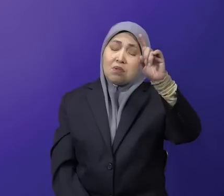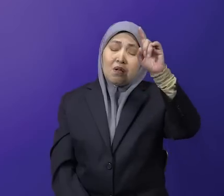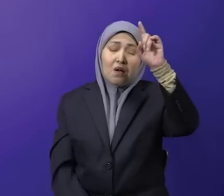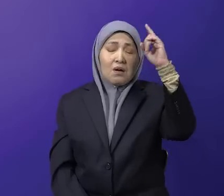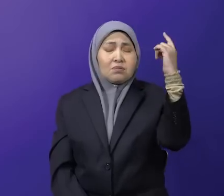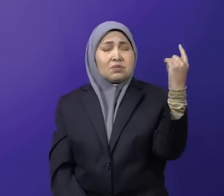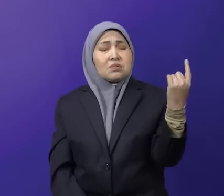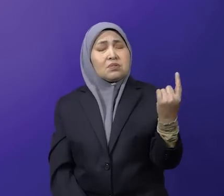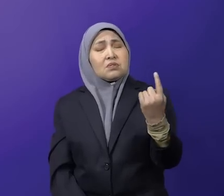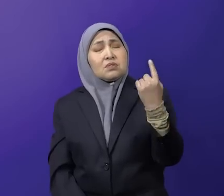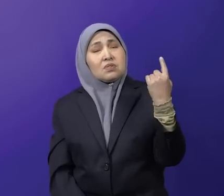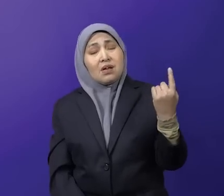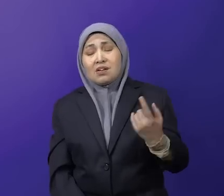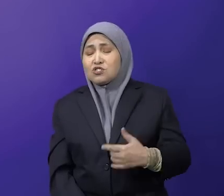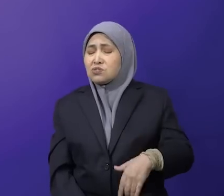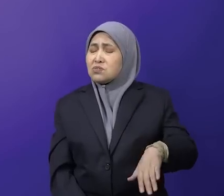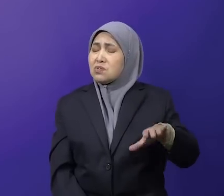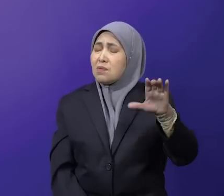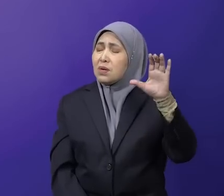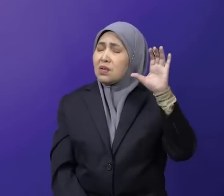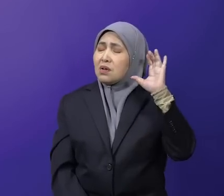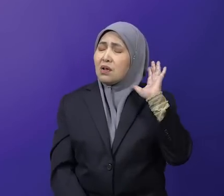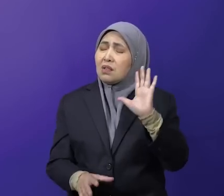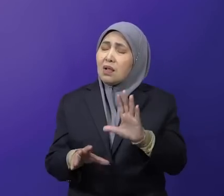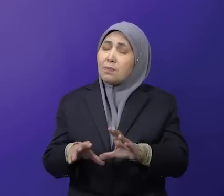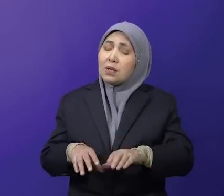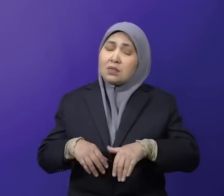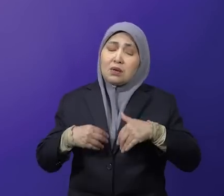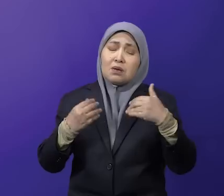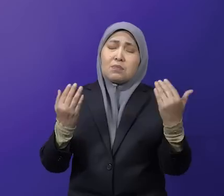Innaka sami'u du'a.